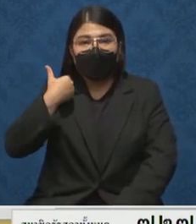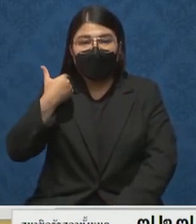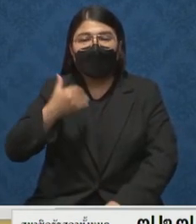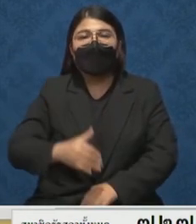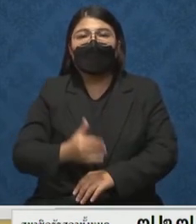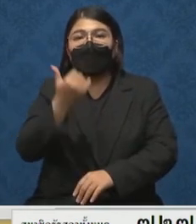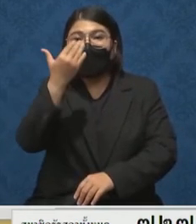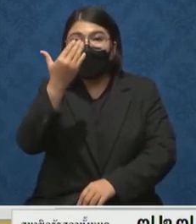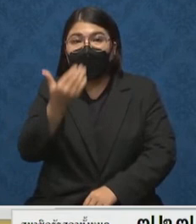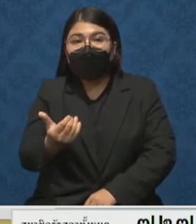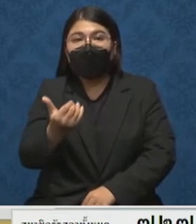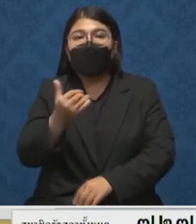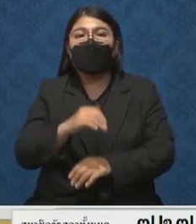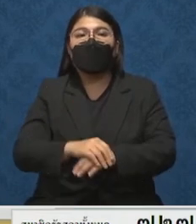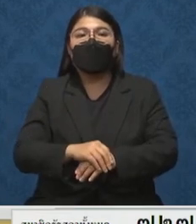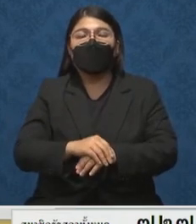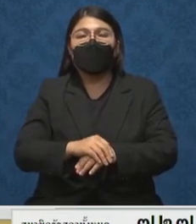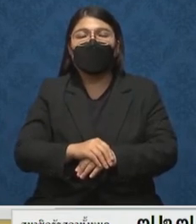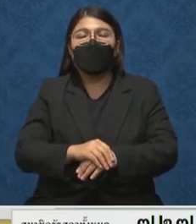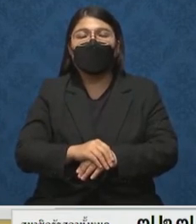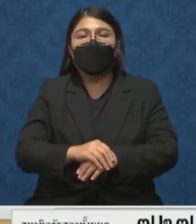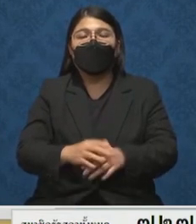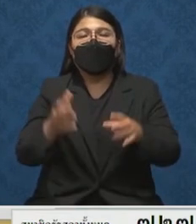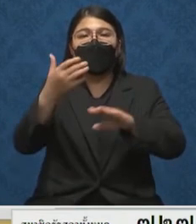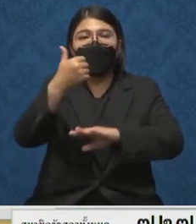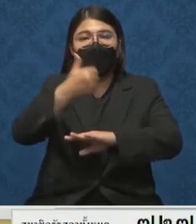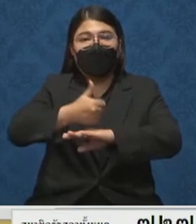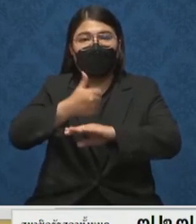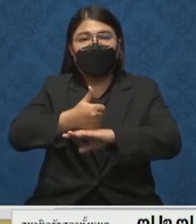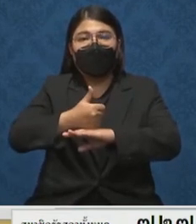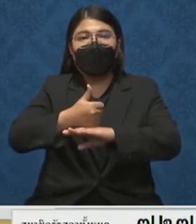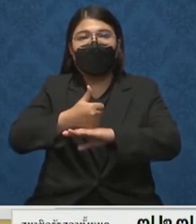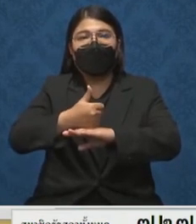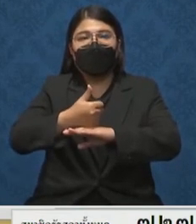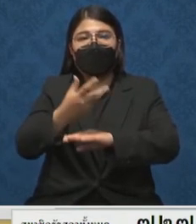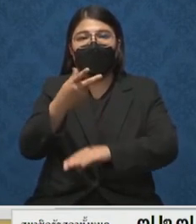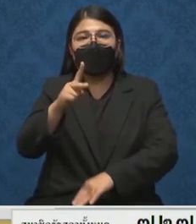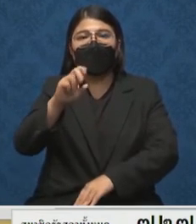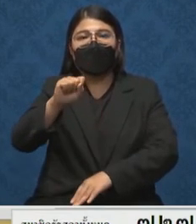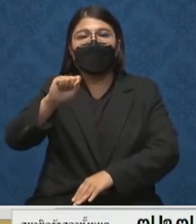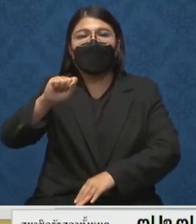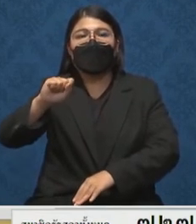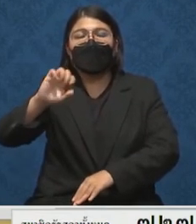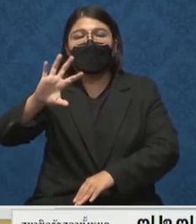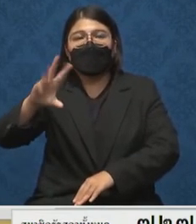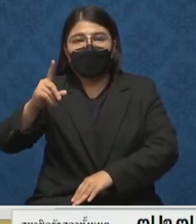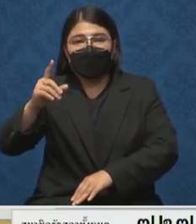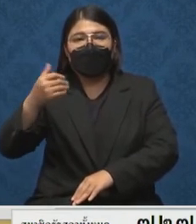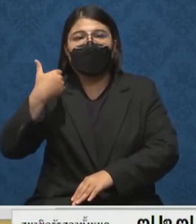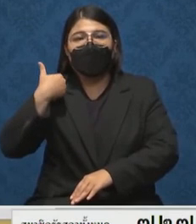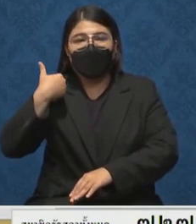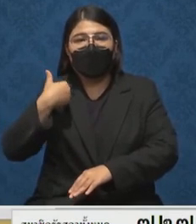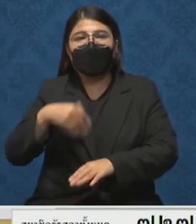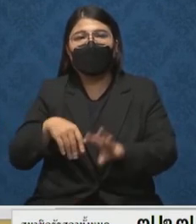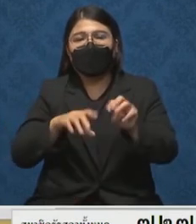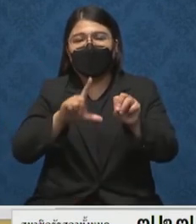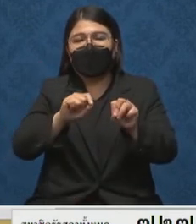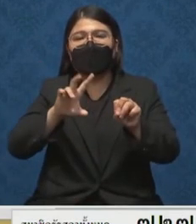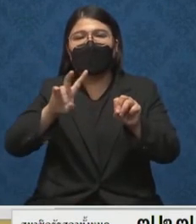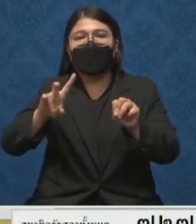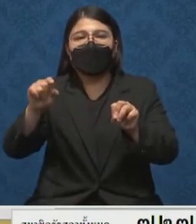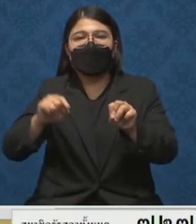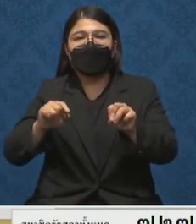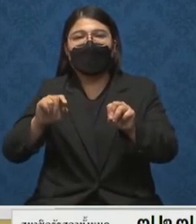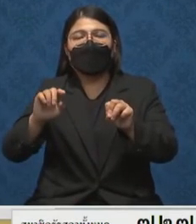เพราะหัหนาคลทชอนั้นเป็นเจ้าหนาที่อื่นของรัฐตามมาตร 98 ว 15 ประกอบมาตร 27 วัก 5